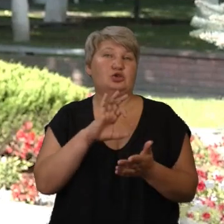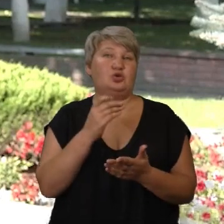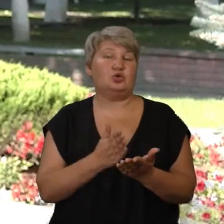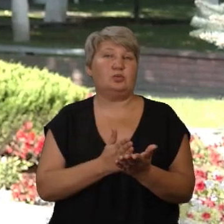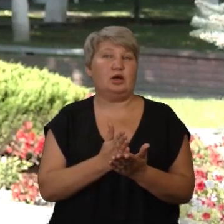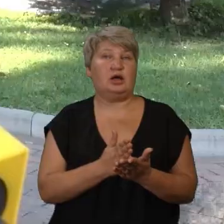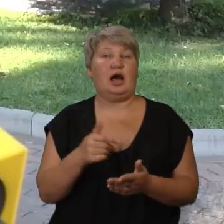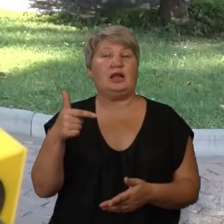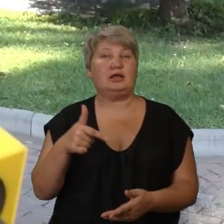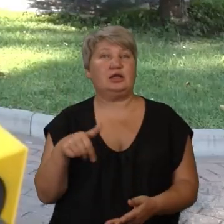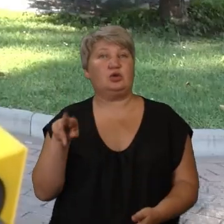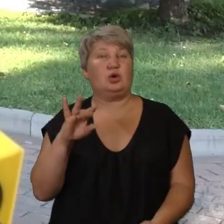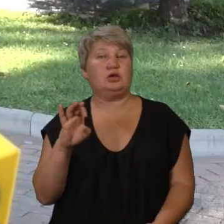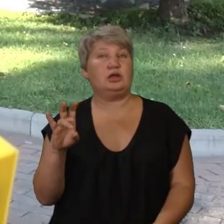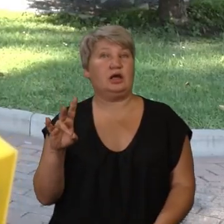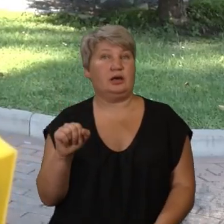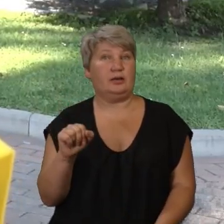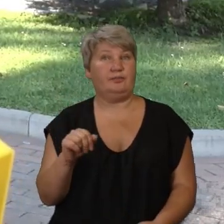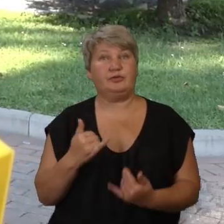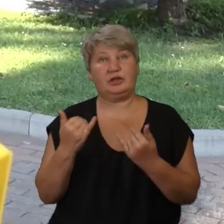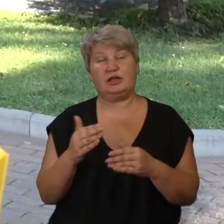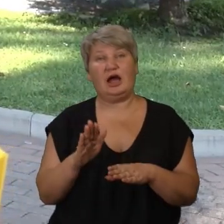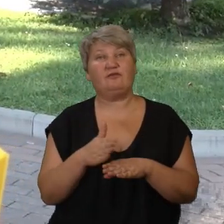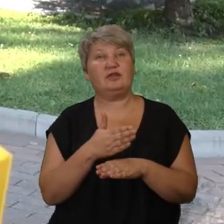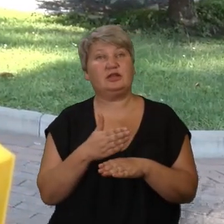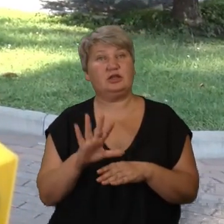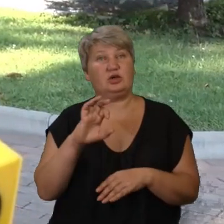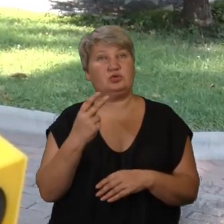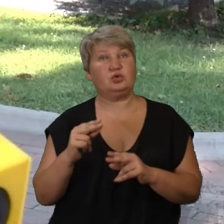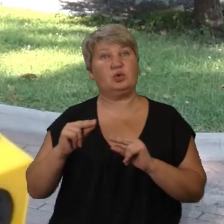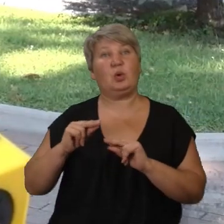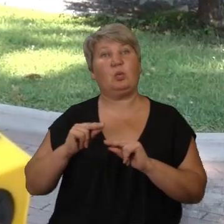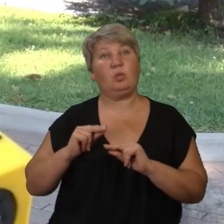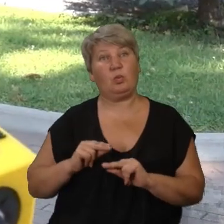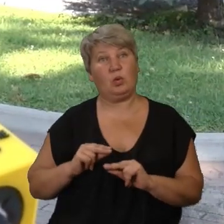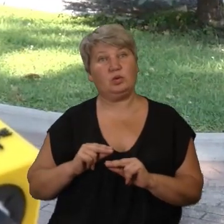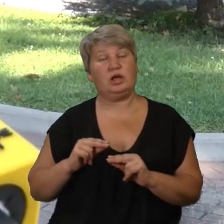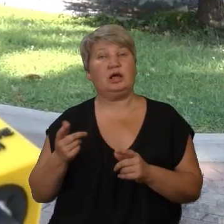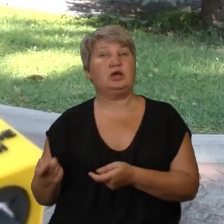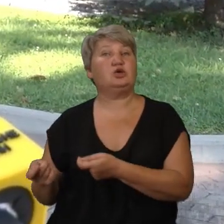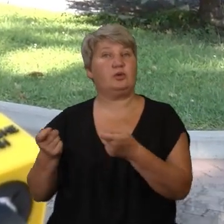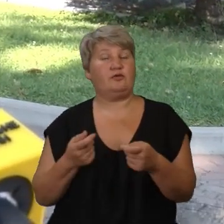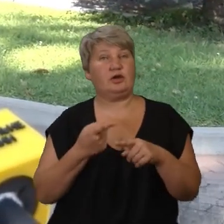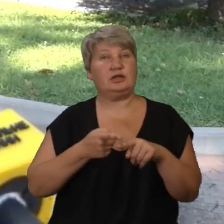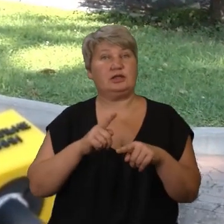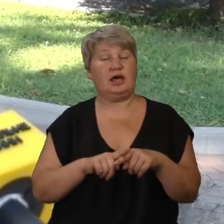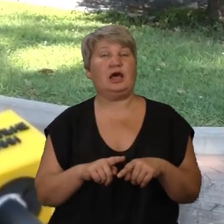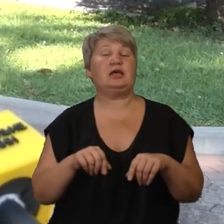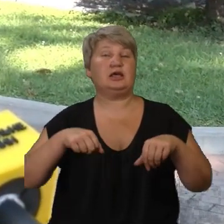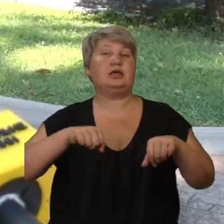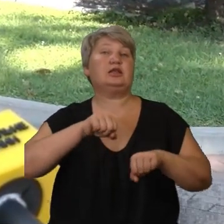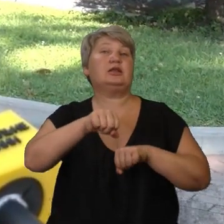Дороніна для відділення соціальної роботи для якого і прибув цей транспортний засіб